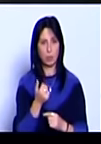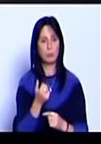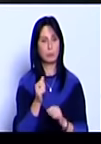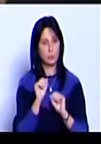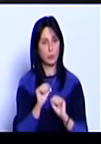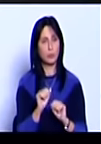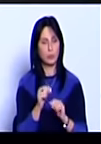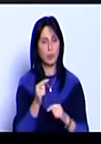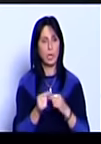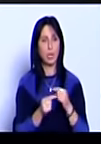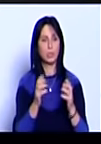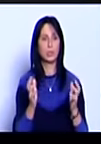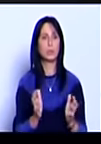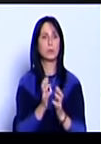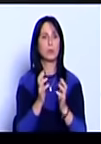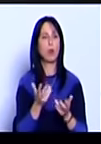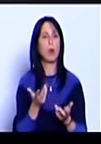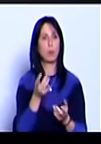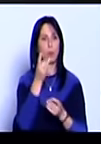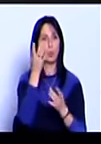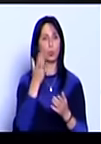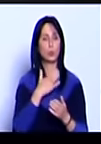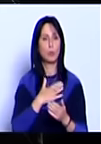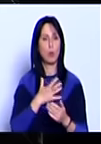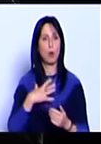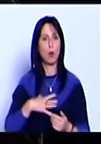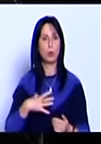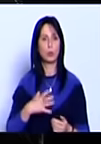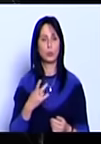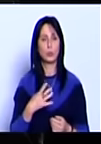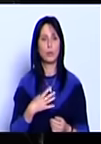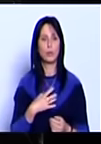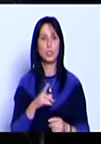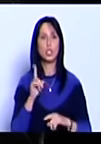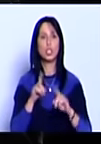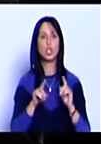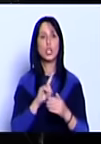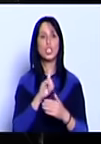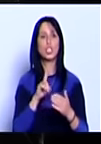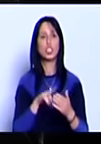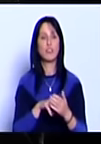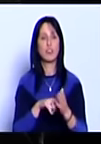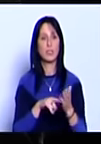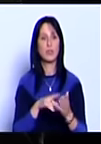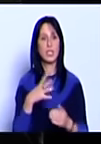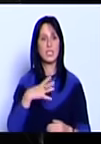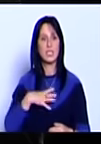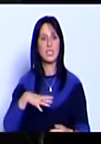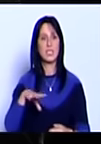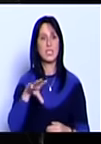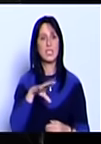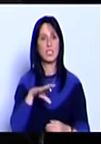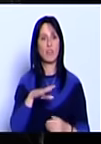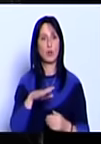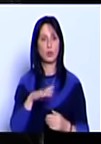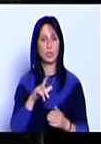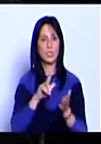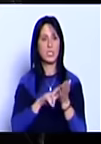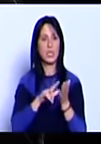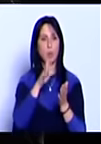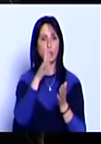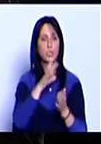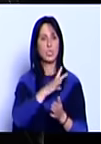შეინარჩუნოს, საქართველოს განვითარება და კულტურა. კი ბატონო. აი, ისე ესეთი ზოგადი კითხვა რომ დაგისვათ, საქართველო გამოიარა 70